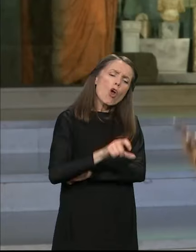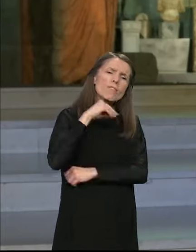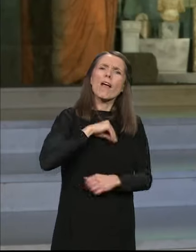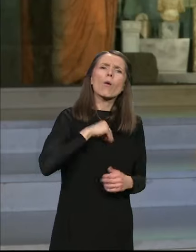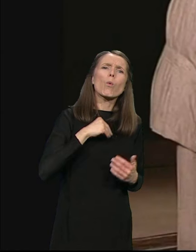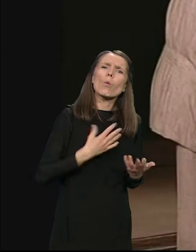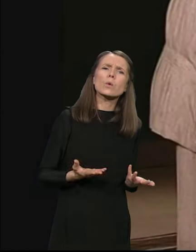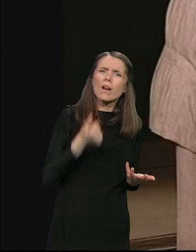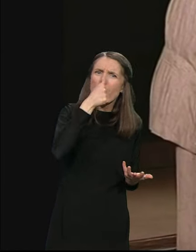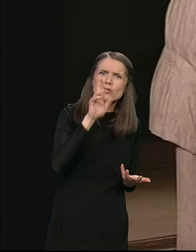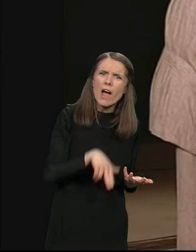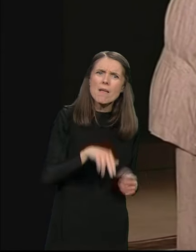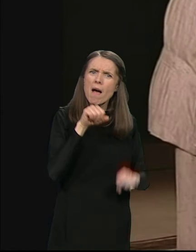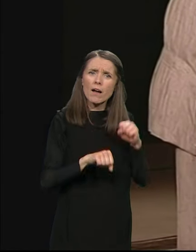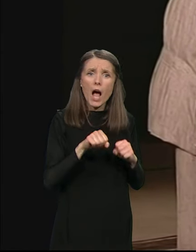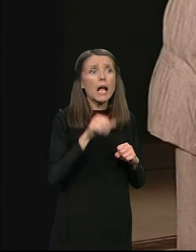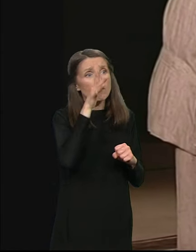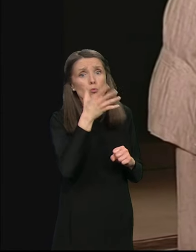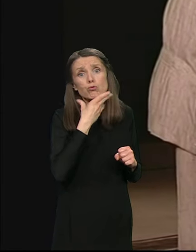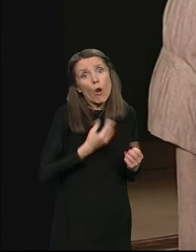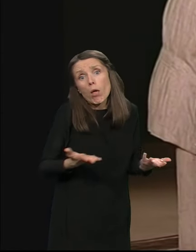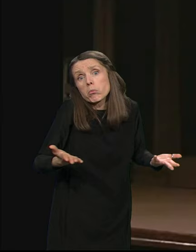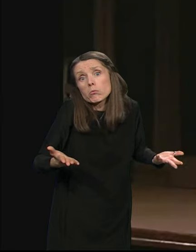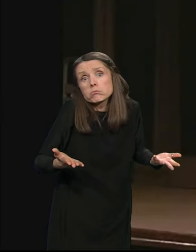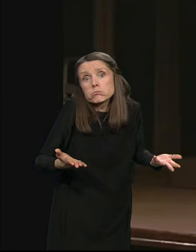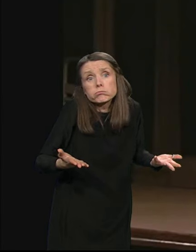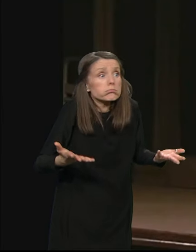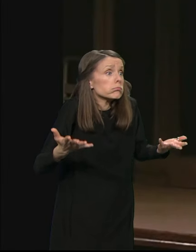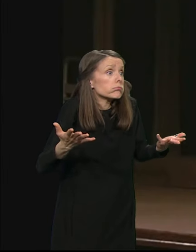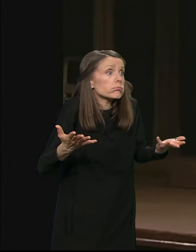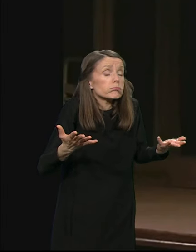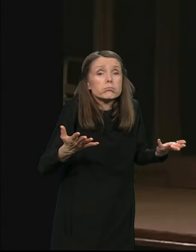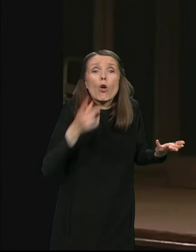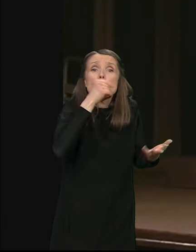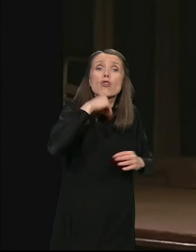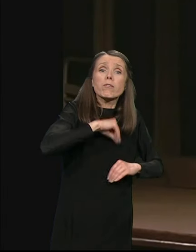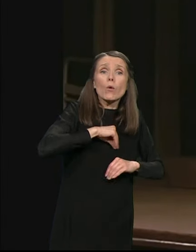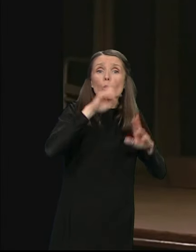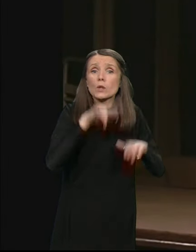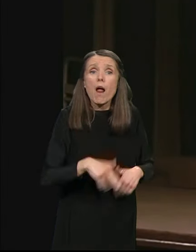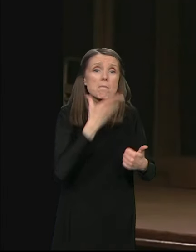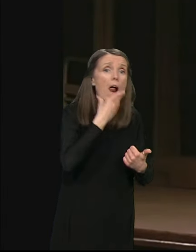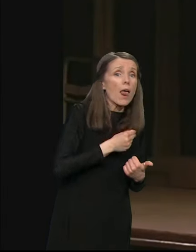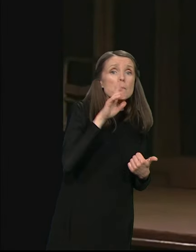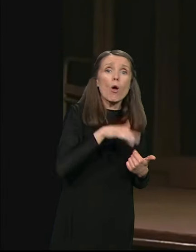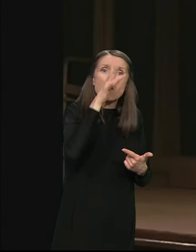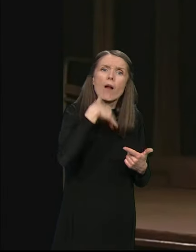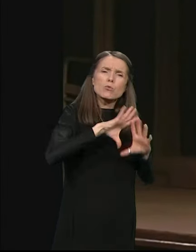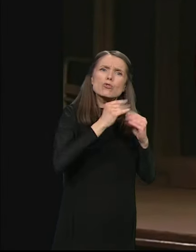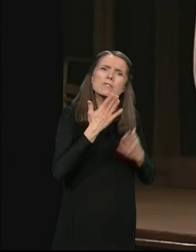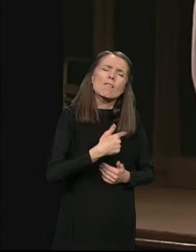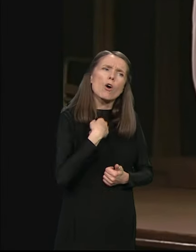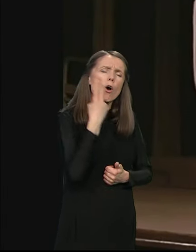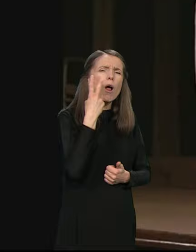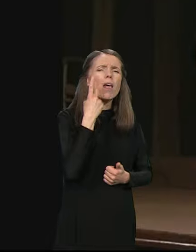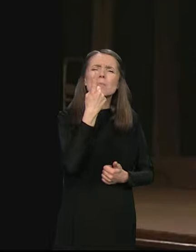iz njih izvire? I ružno, pa ružno. I onda tako isto i lepe stvari. U svakom slučaju, to je početak